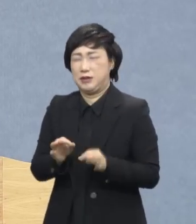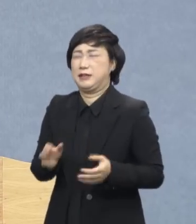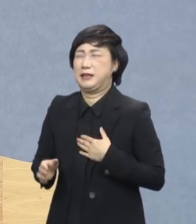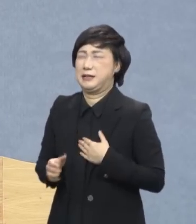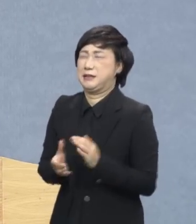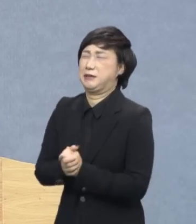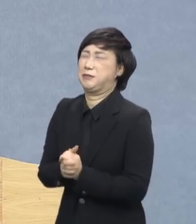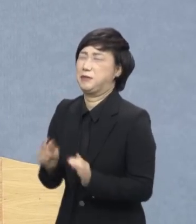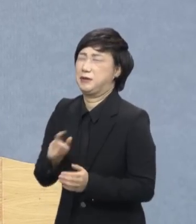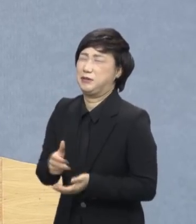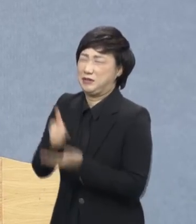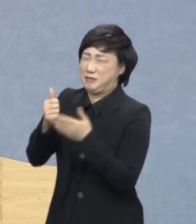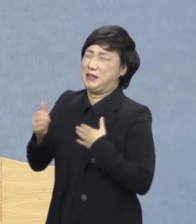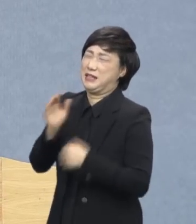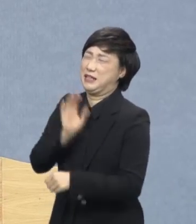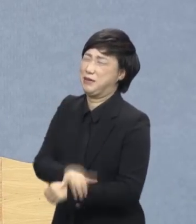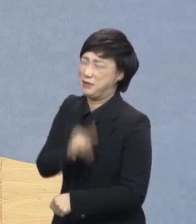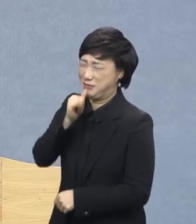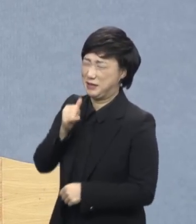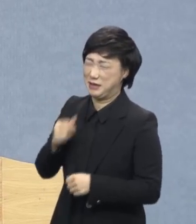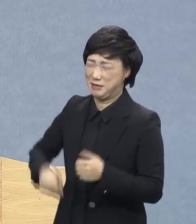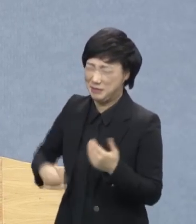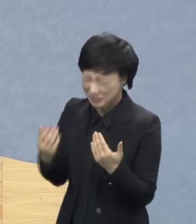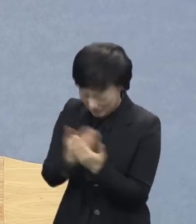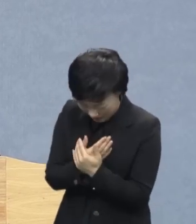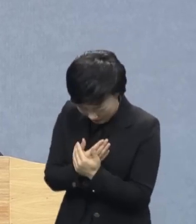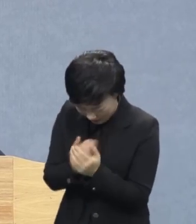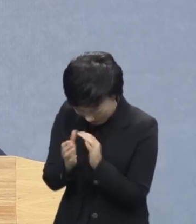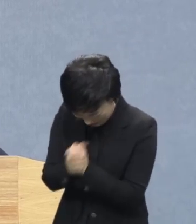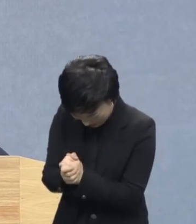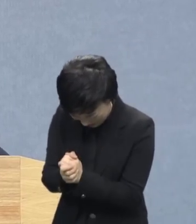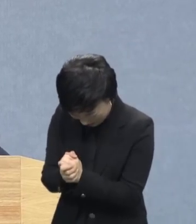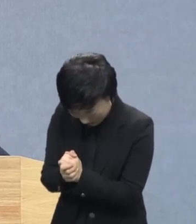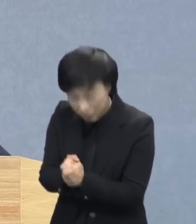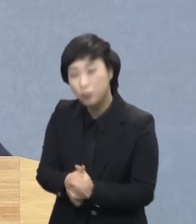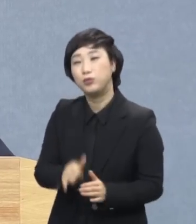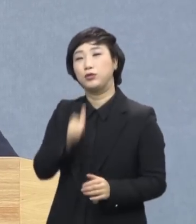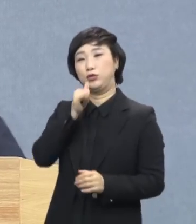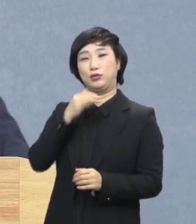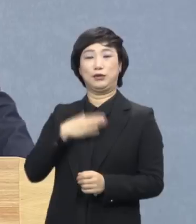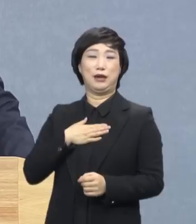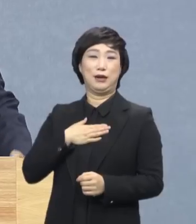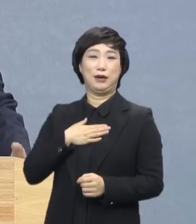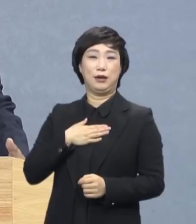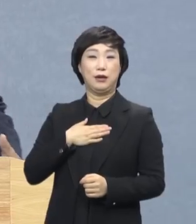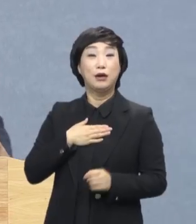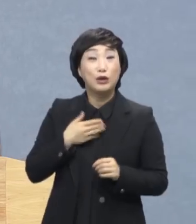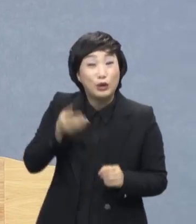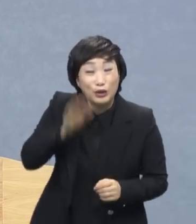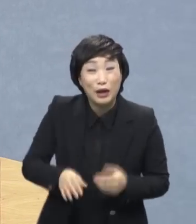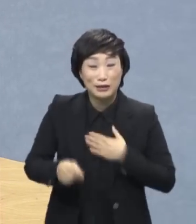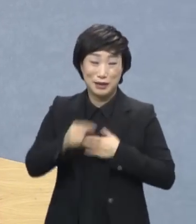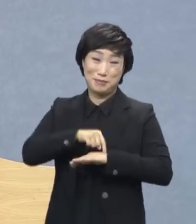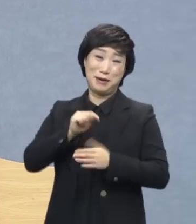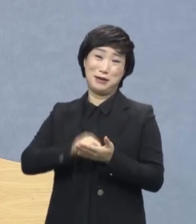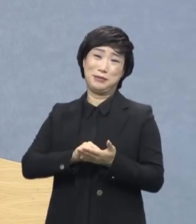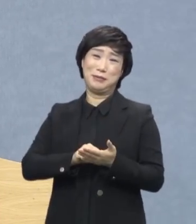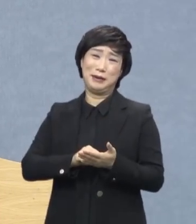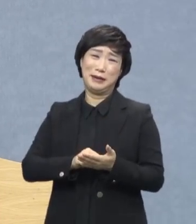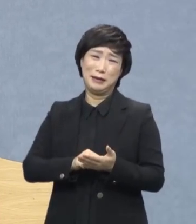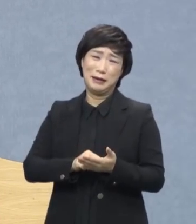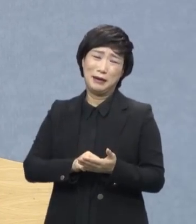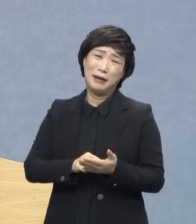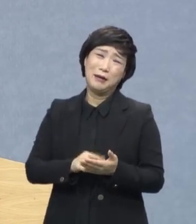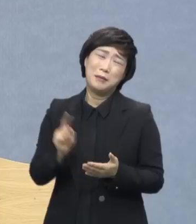잘못했습니다. 그리고 회개하고 기도하지만 내 마음속에